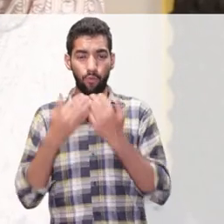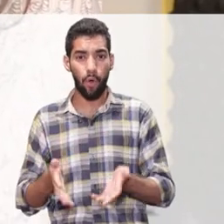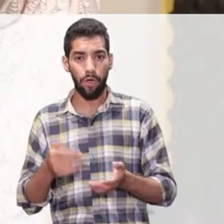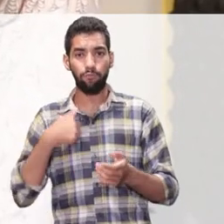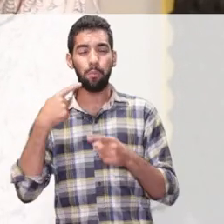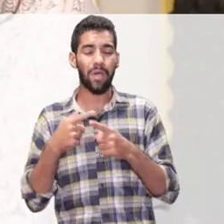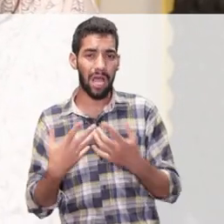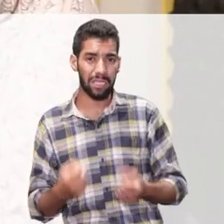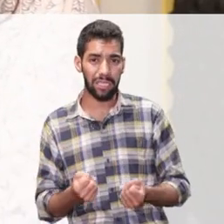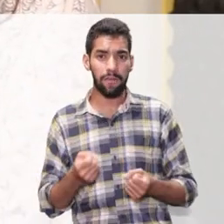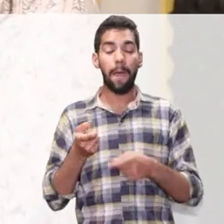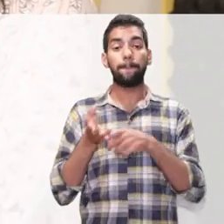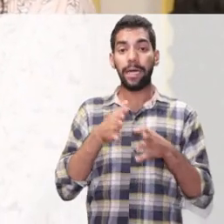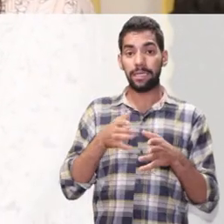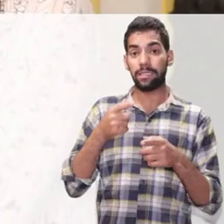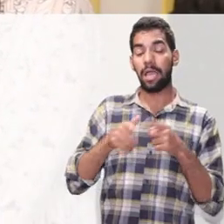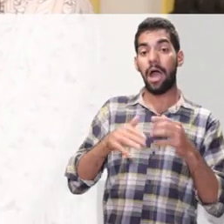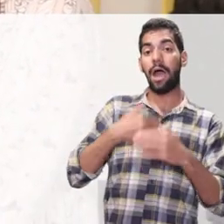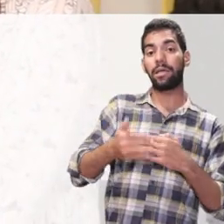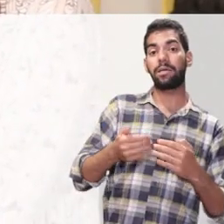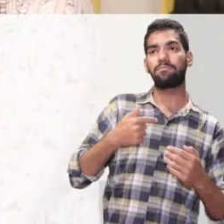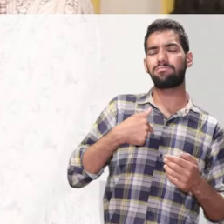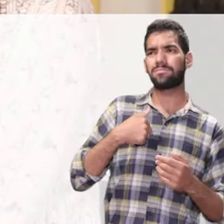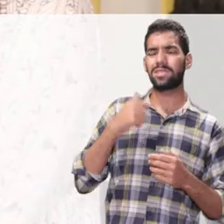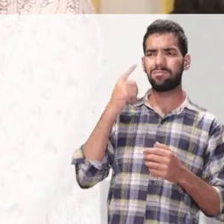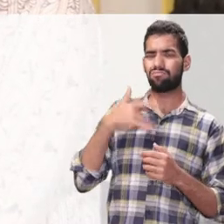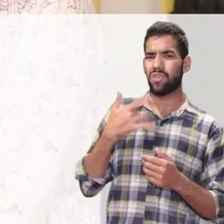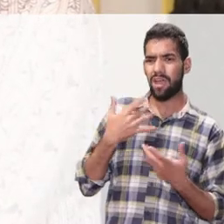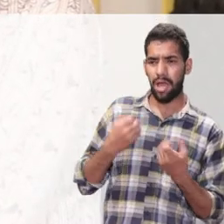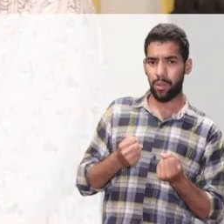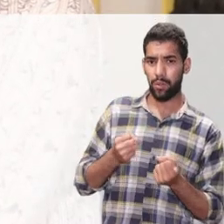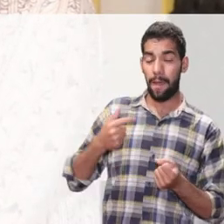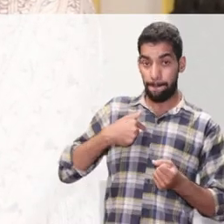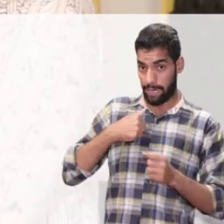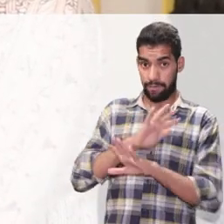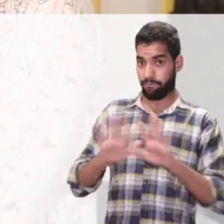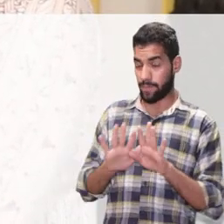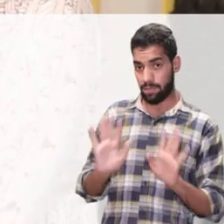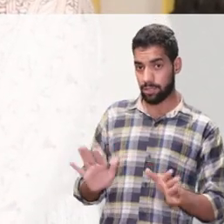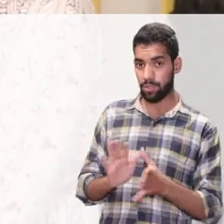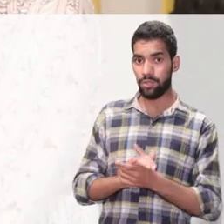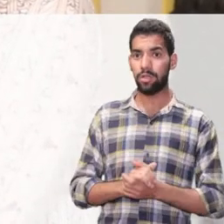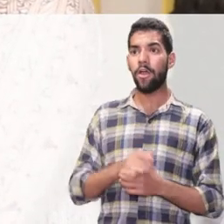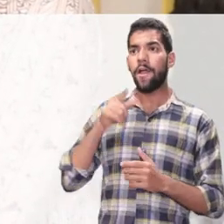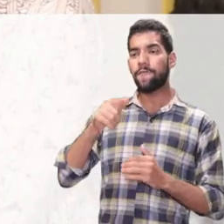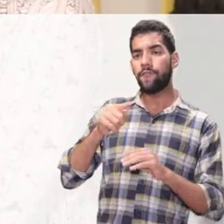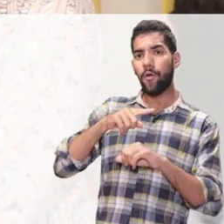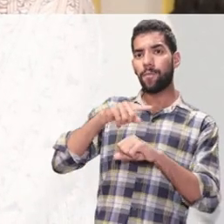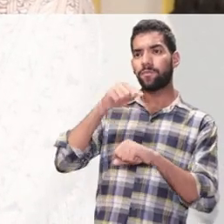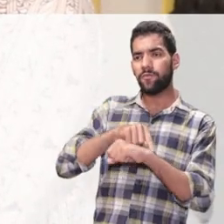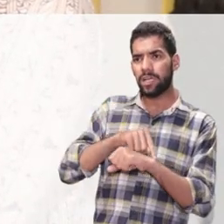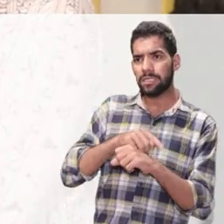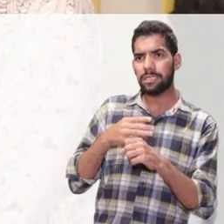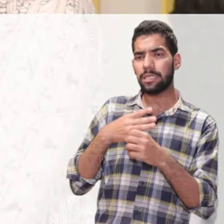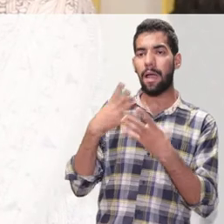मेघनाद के साथ मैं इसको लेकिन वह